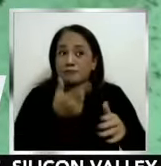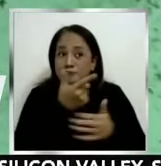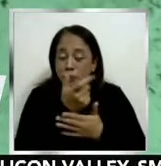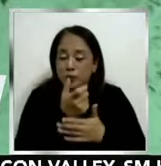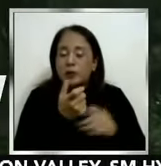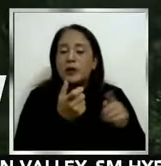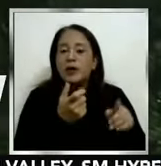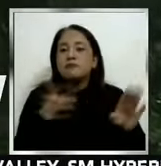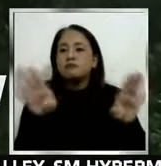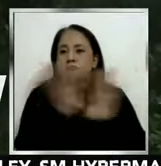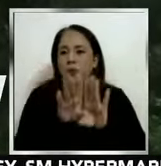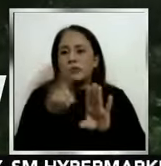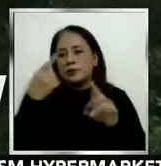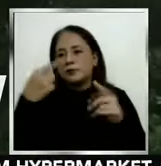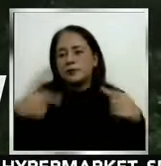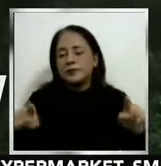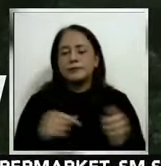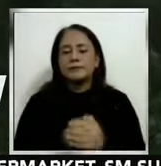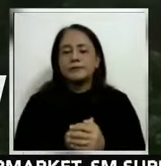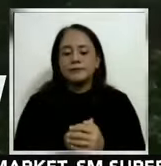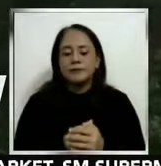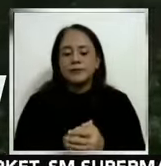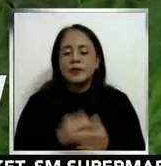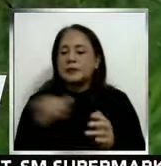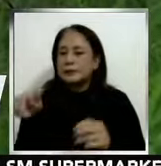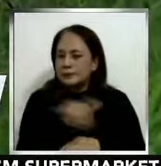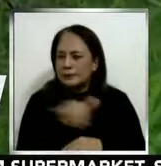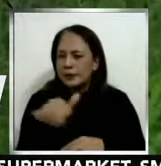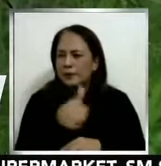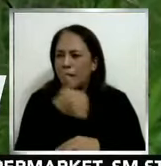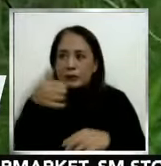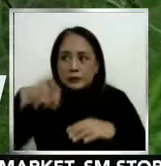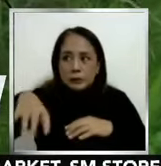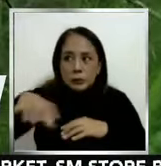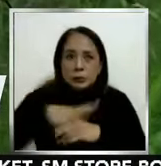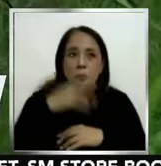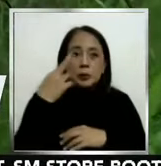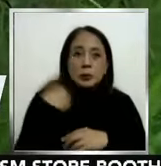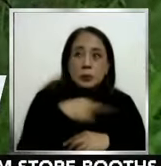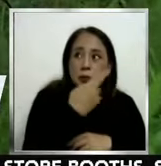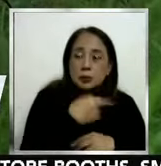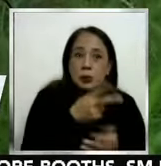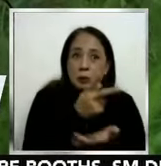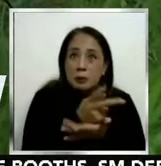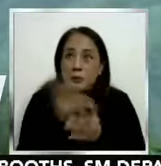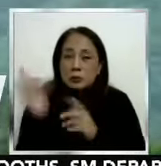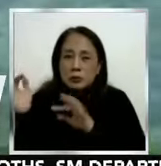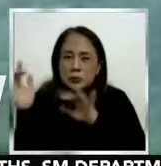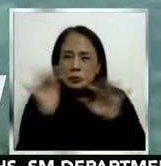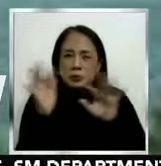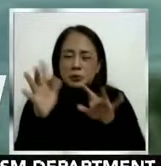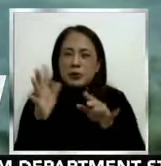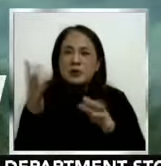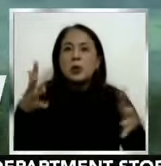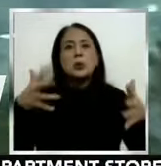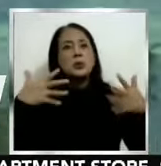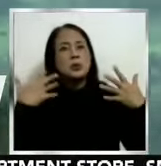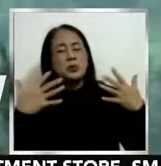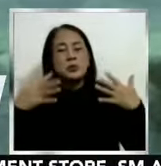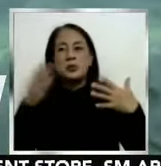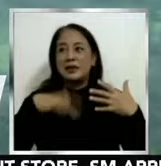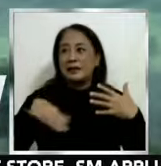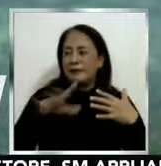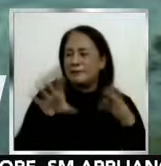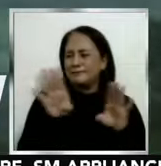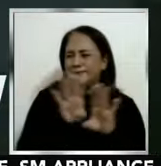publiko. Gayun din ang katabing mga restaurant at parking dating dinarayo dahil sa maaliwalas, natanawin at